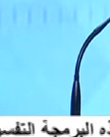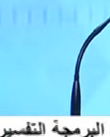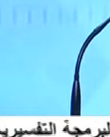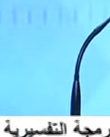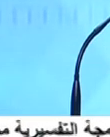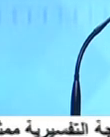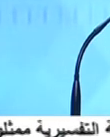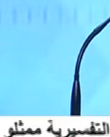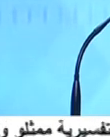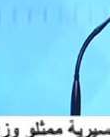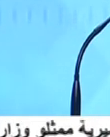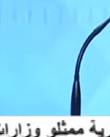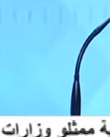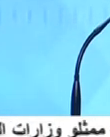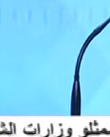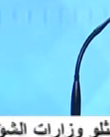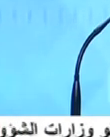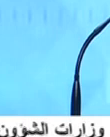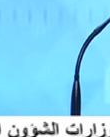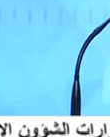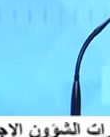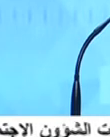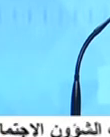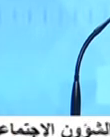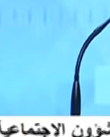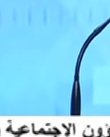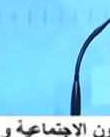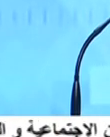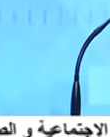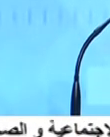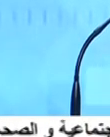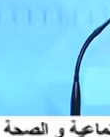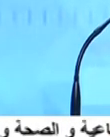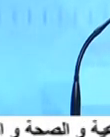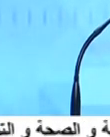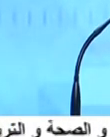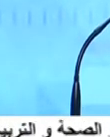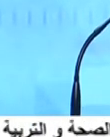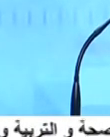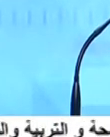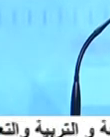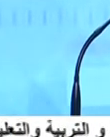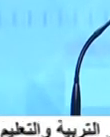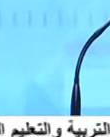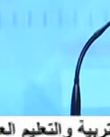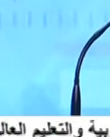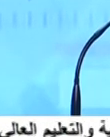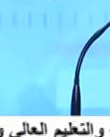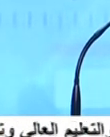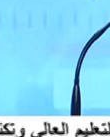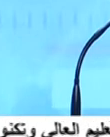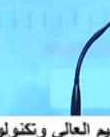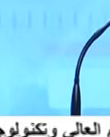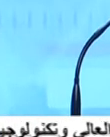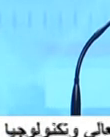ما همش كوفيد، اللي ما عندهمش فيروس كورونا، كيفاش يتعاملوا مع الأطباء متاعهم، كيفاش يتعاملوا مع المرض متاعهم وعملية الاستعجال